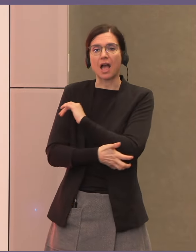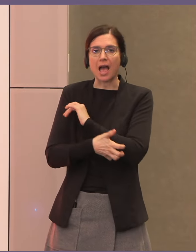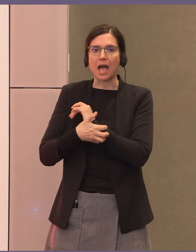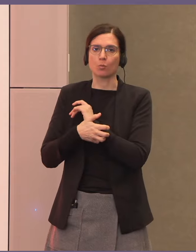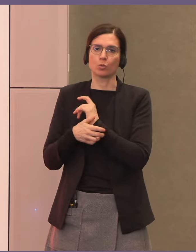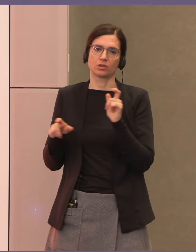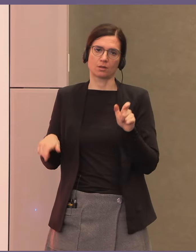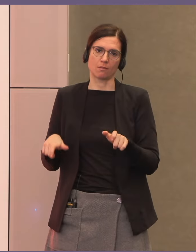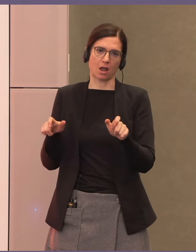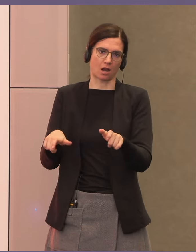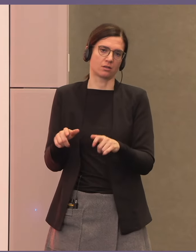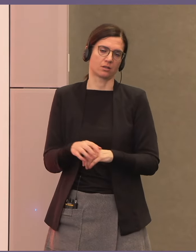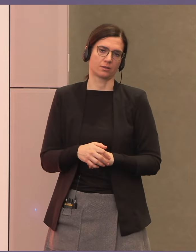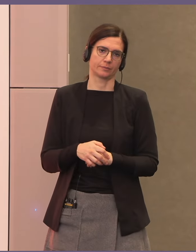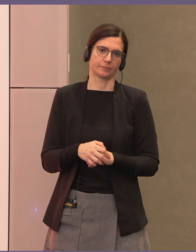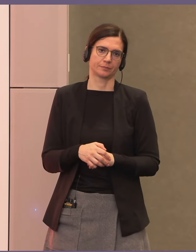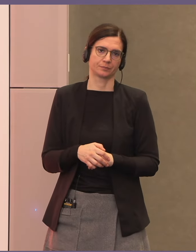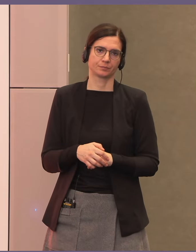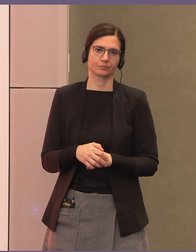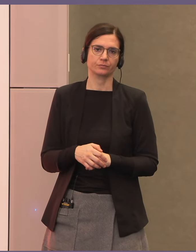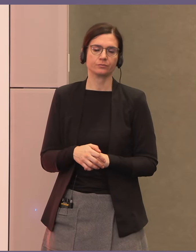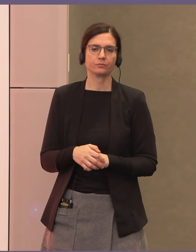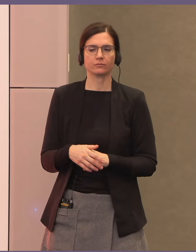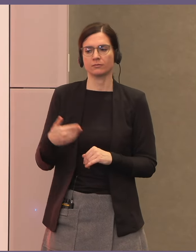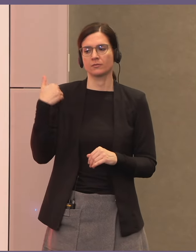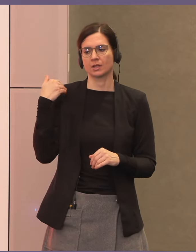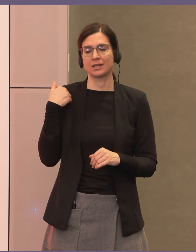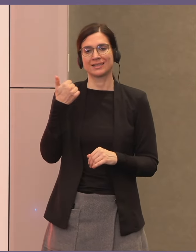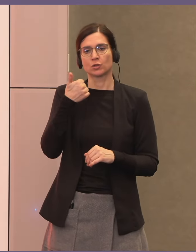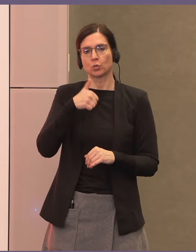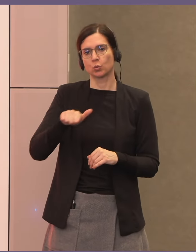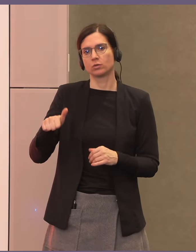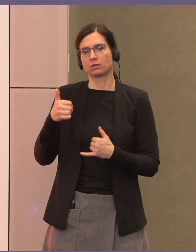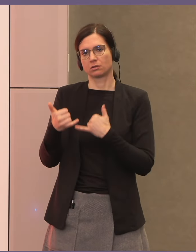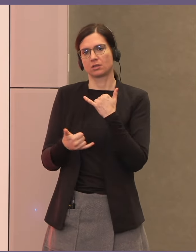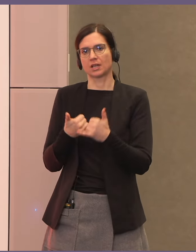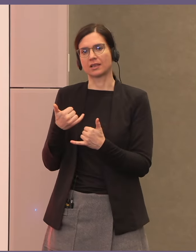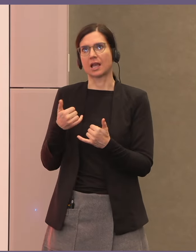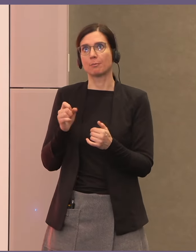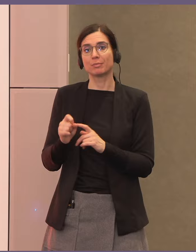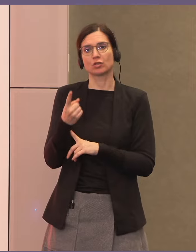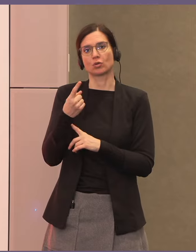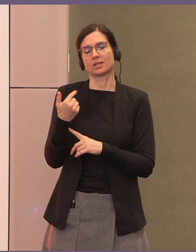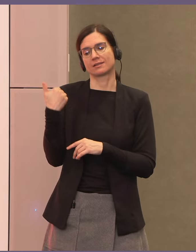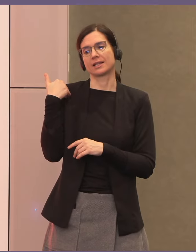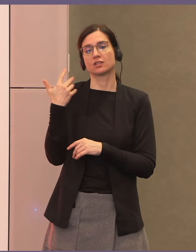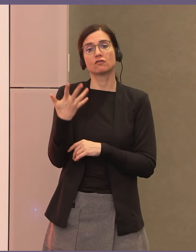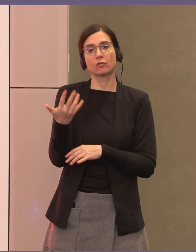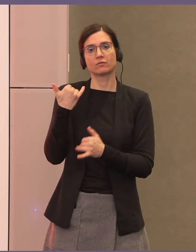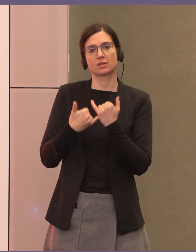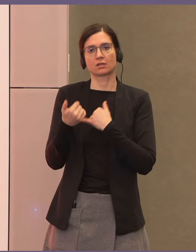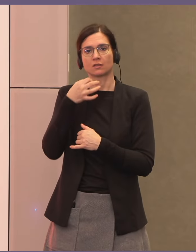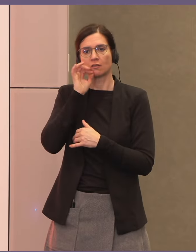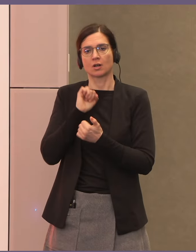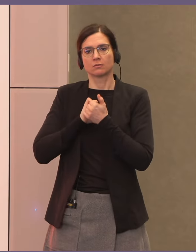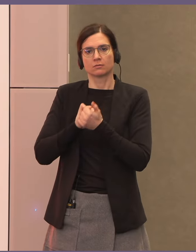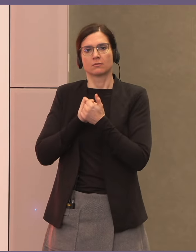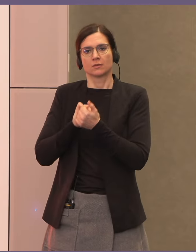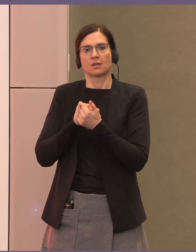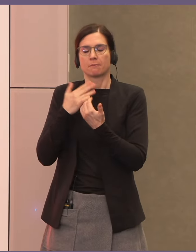Durch ihre politischen Kämpfe ist es Frauen in den letzten 100 vor allem aber in den letzten 50 Jahren gelungen, die